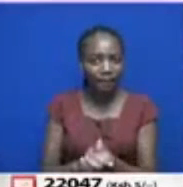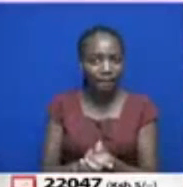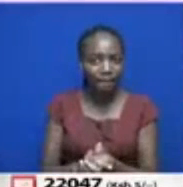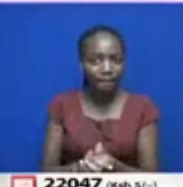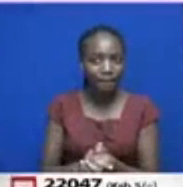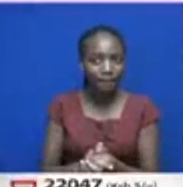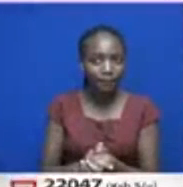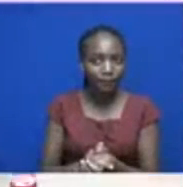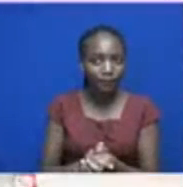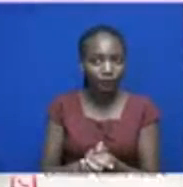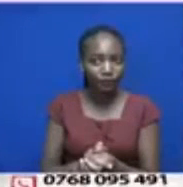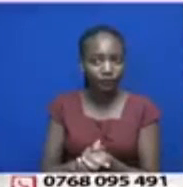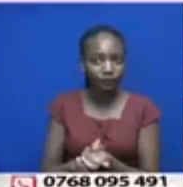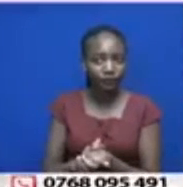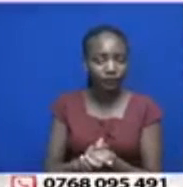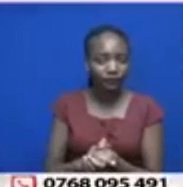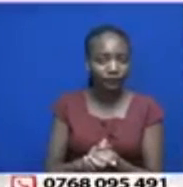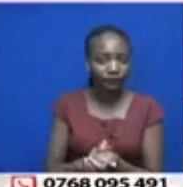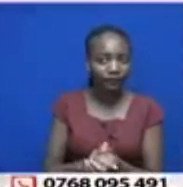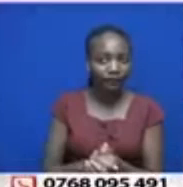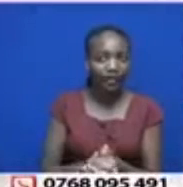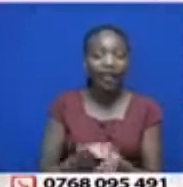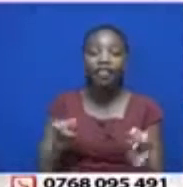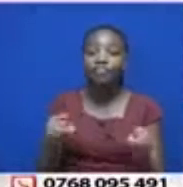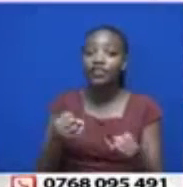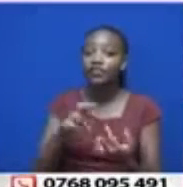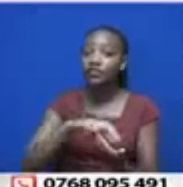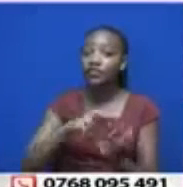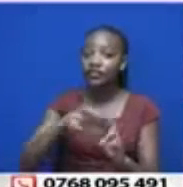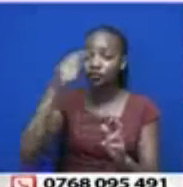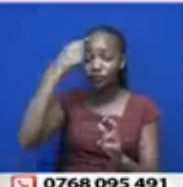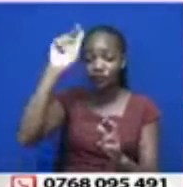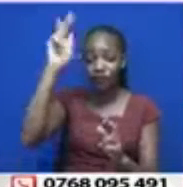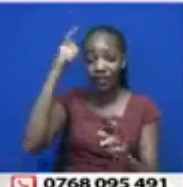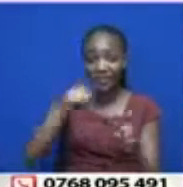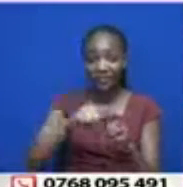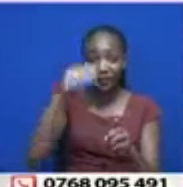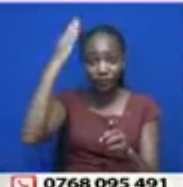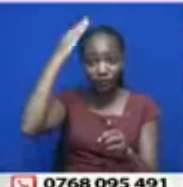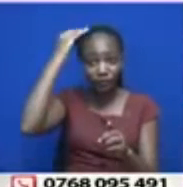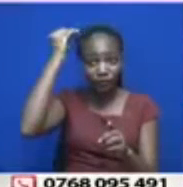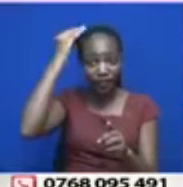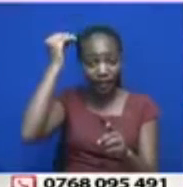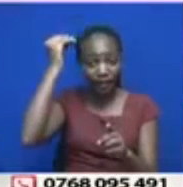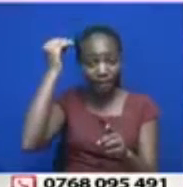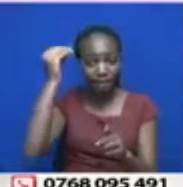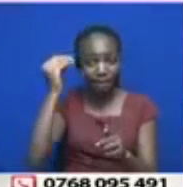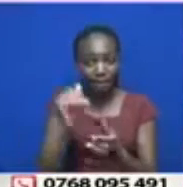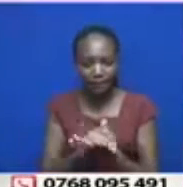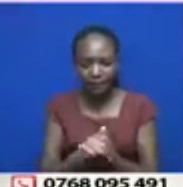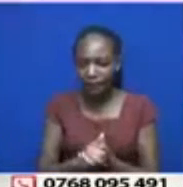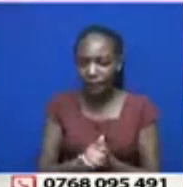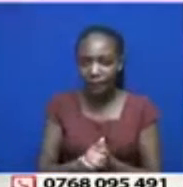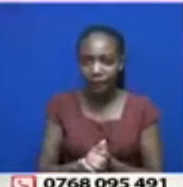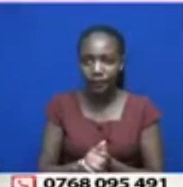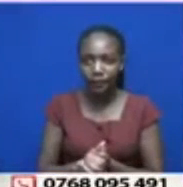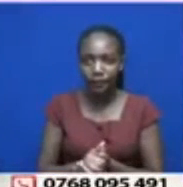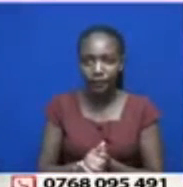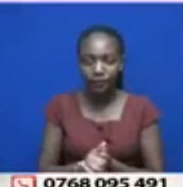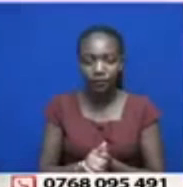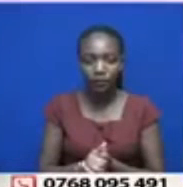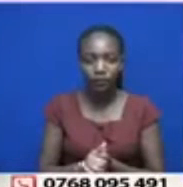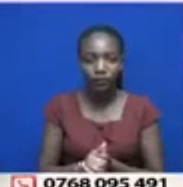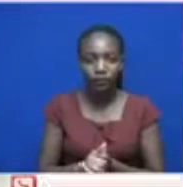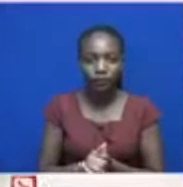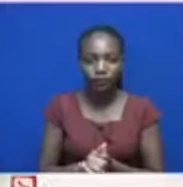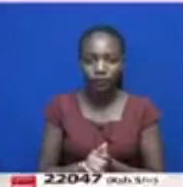new push for Kenya-Somalia renewed relationship is actually